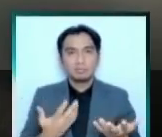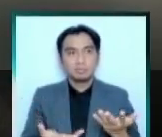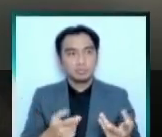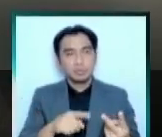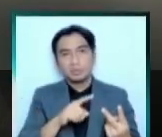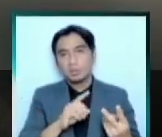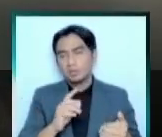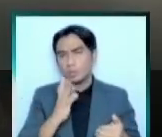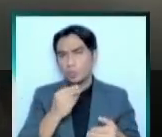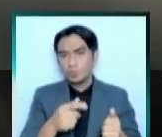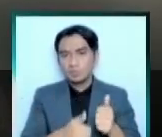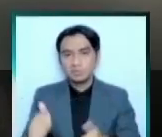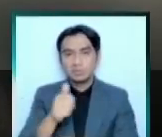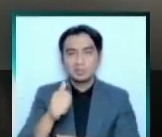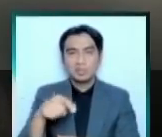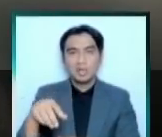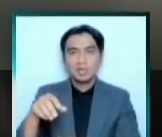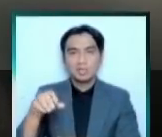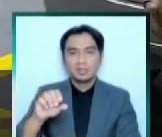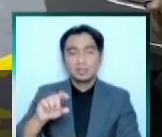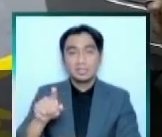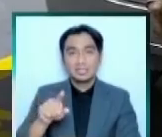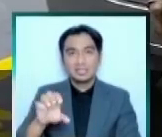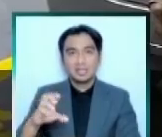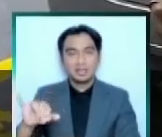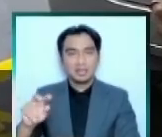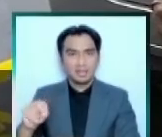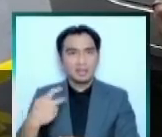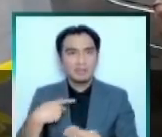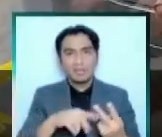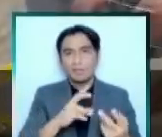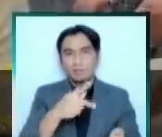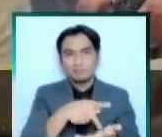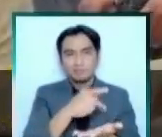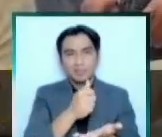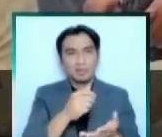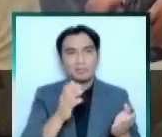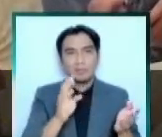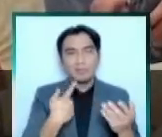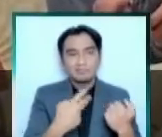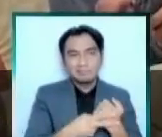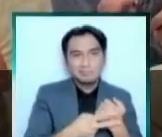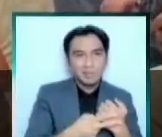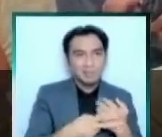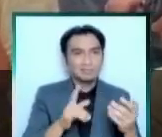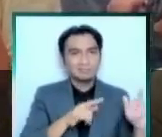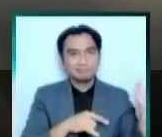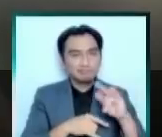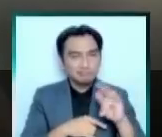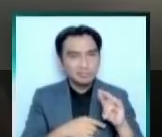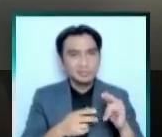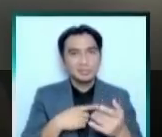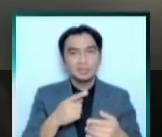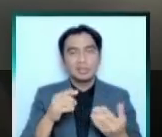Wang Tsuyen sa pagbook ng flight ng magkapatid na Dargani nitong Nobyembre para umano takasan ang imbestigasyon. Umamin si Wang na